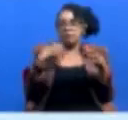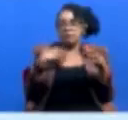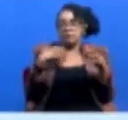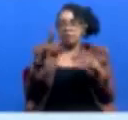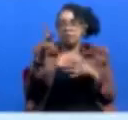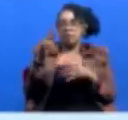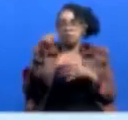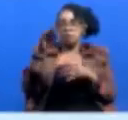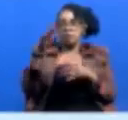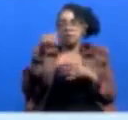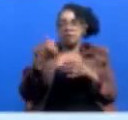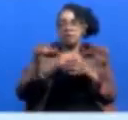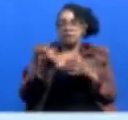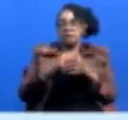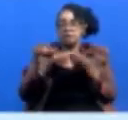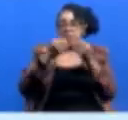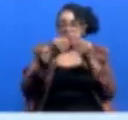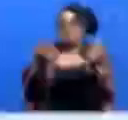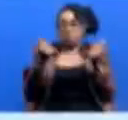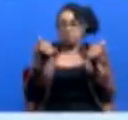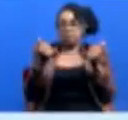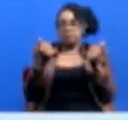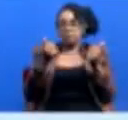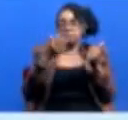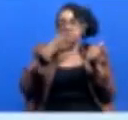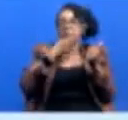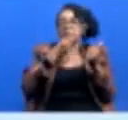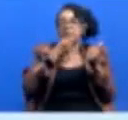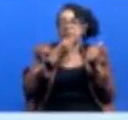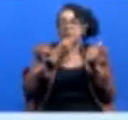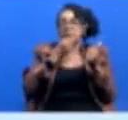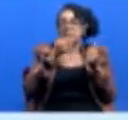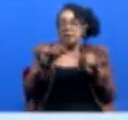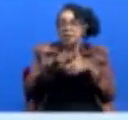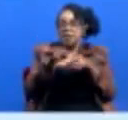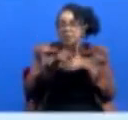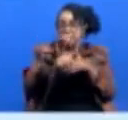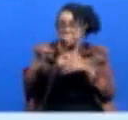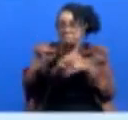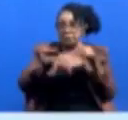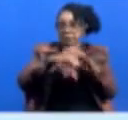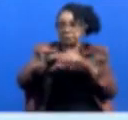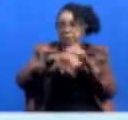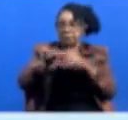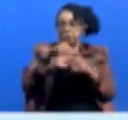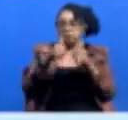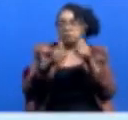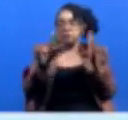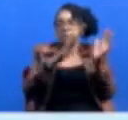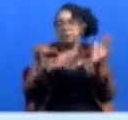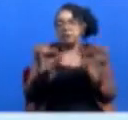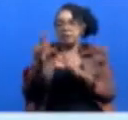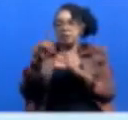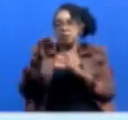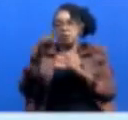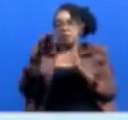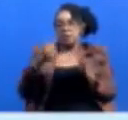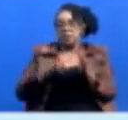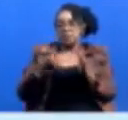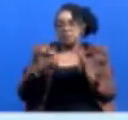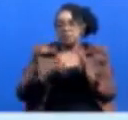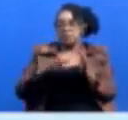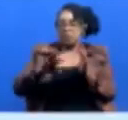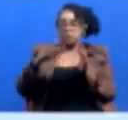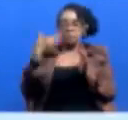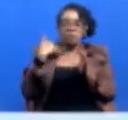Girls ilishinda kitengo cha soka ya wanaume na mtazamaji katika mchezo hiyo andaliwa katika shule ya Kahuia Girls kaunti ya Murang'a baada